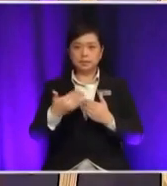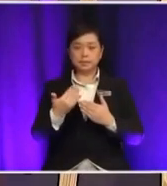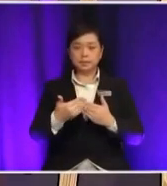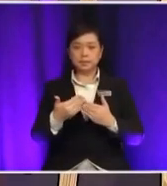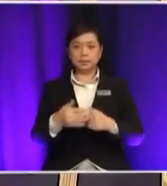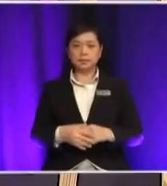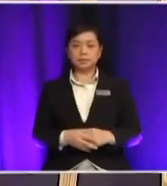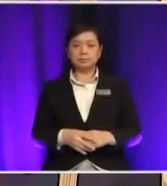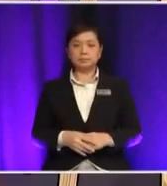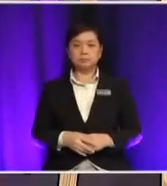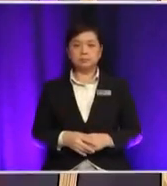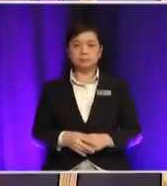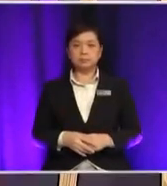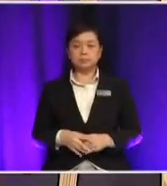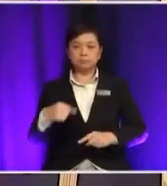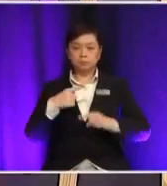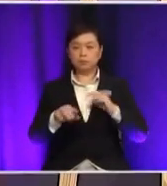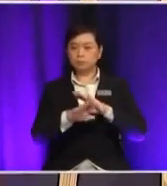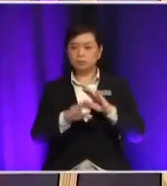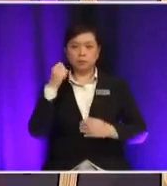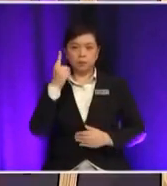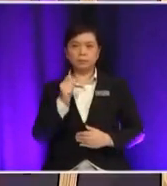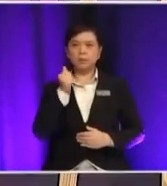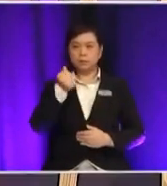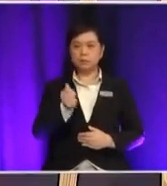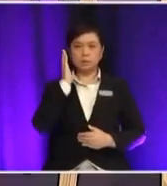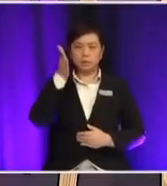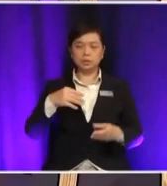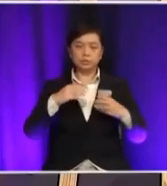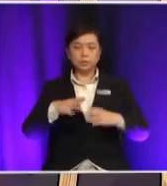Anda coba Menghafal dan tentu menjadi sangat susah